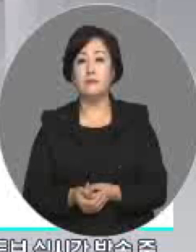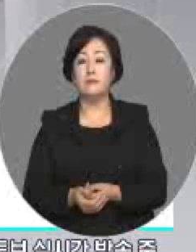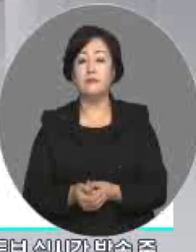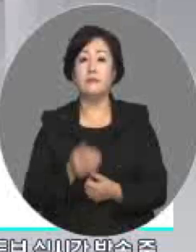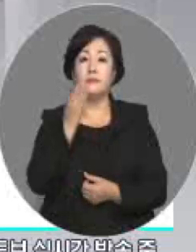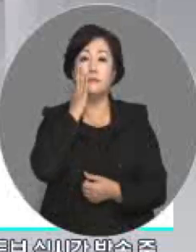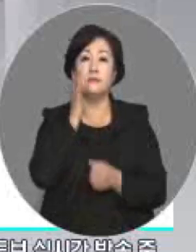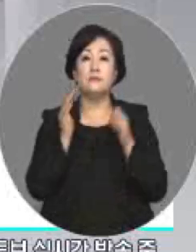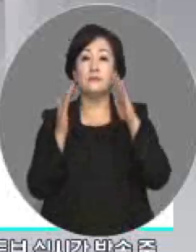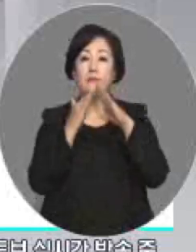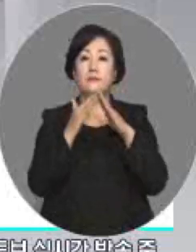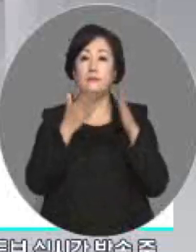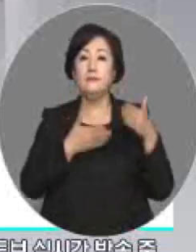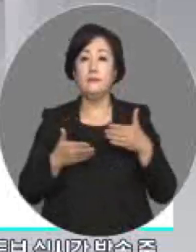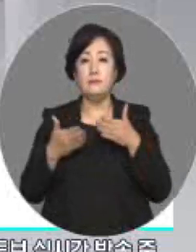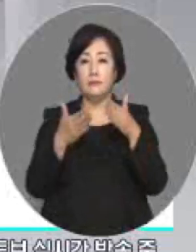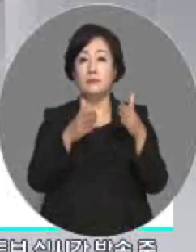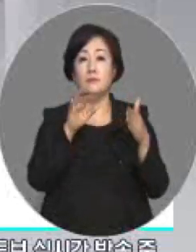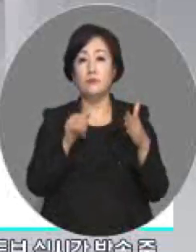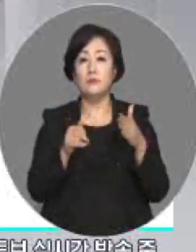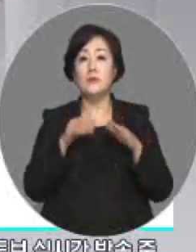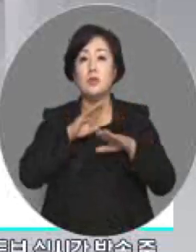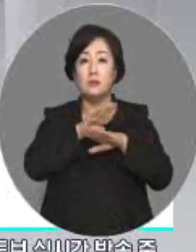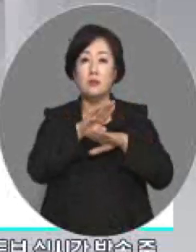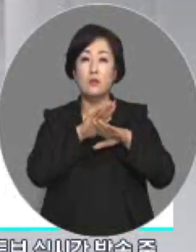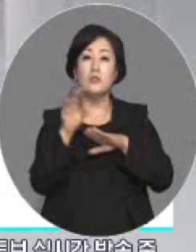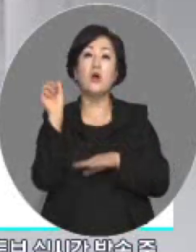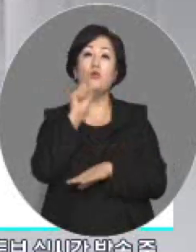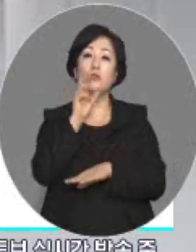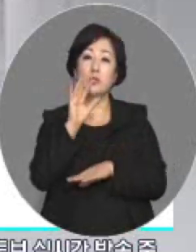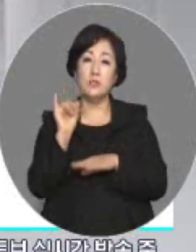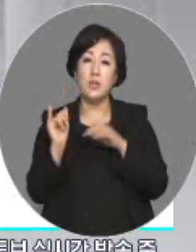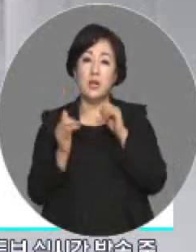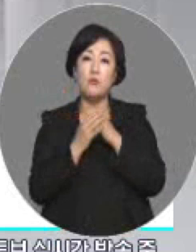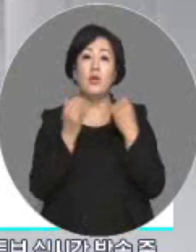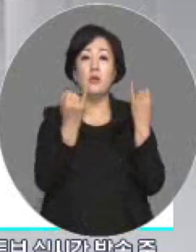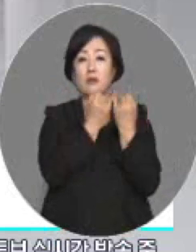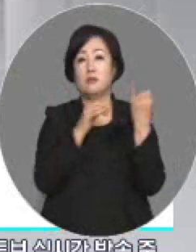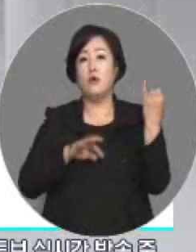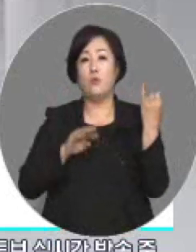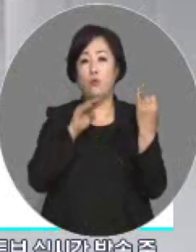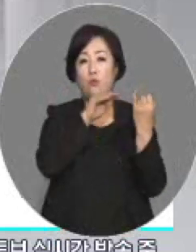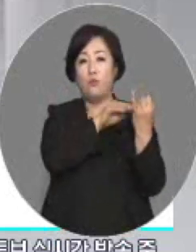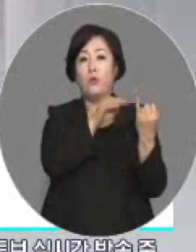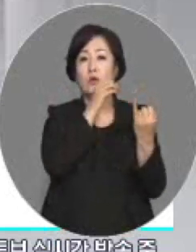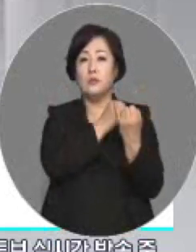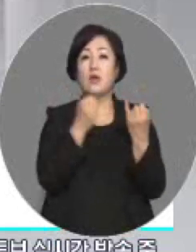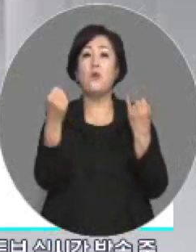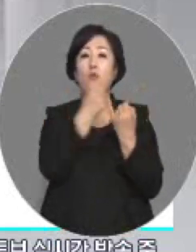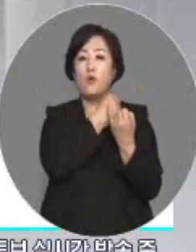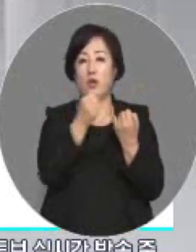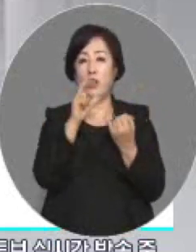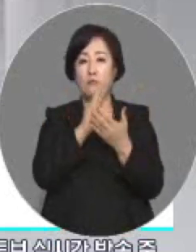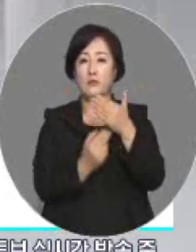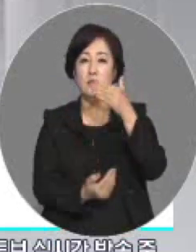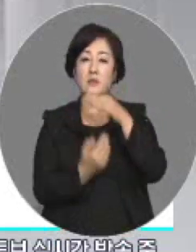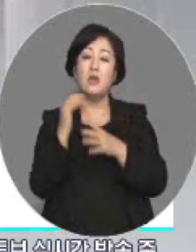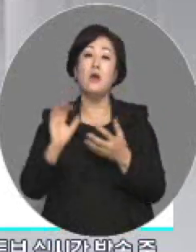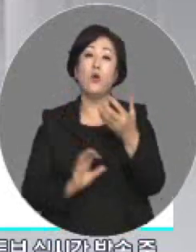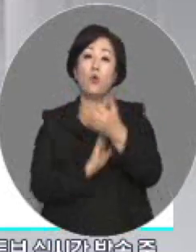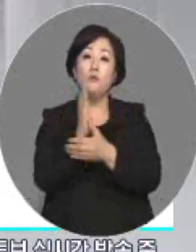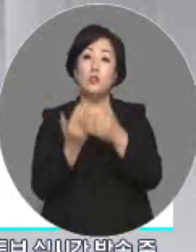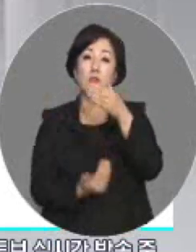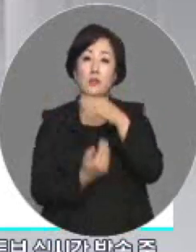울산의 한 주택가 골목길에서 승용차 운전자가 여성 보행자를 들이받고 폭행한 사건이 공분을 사고